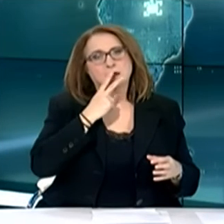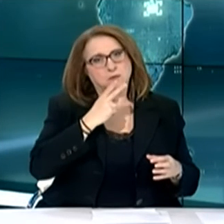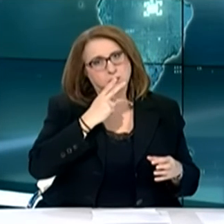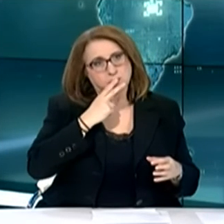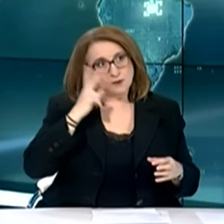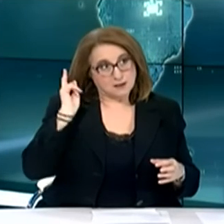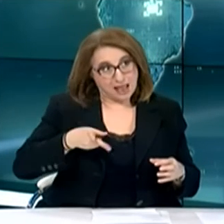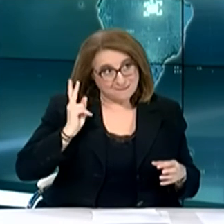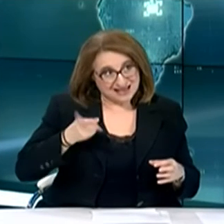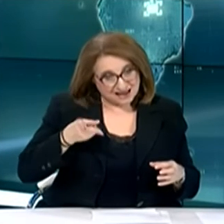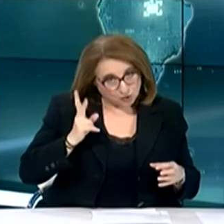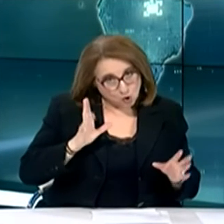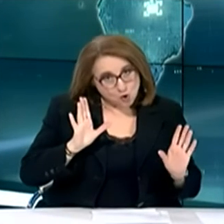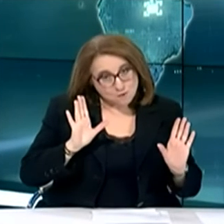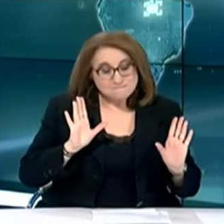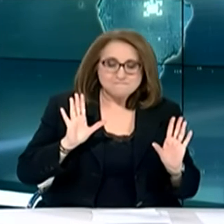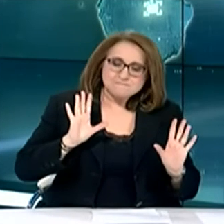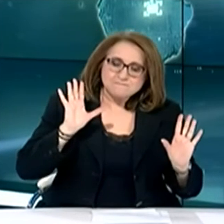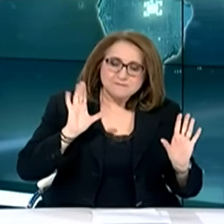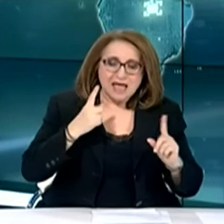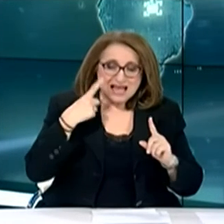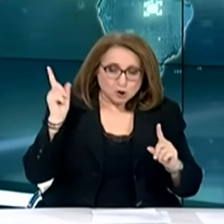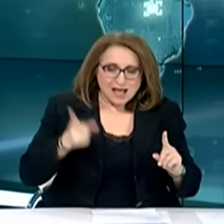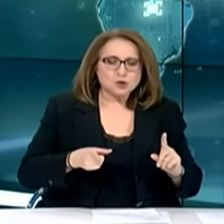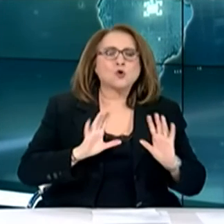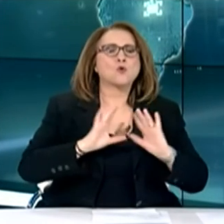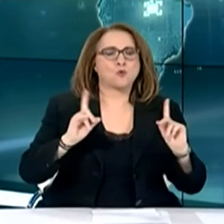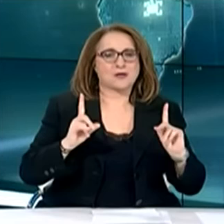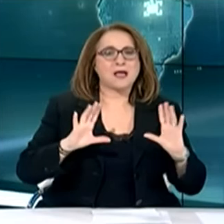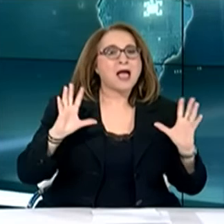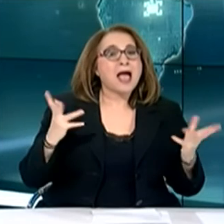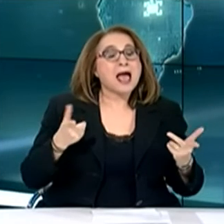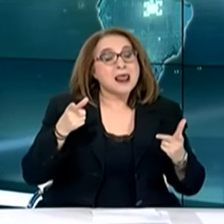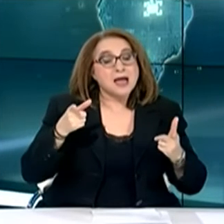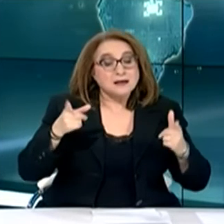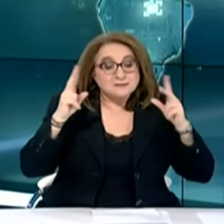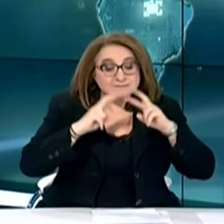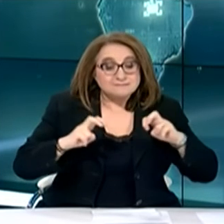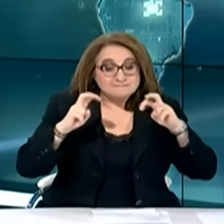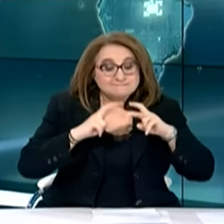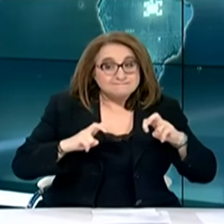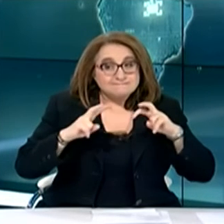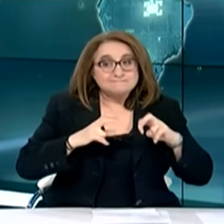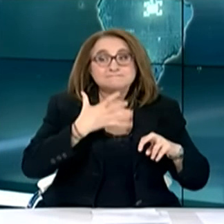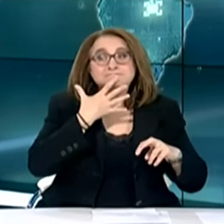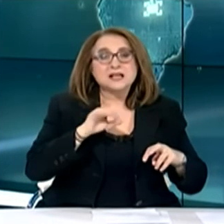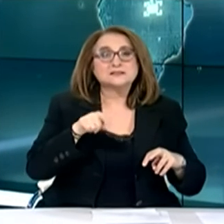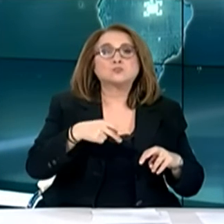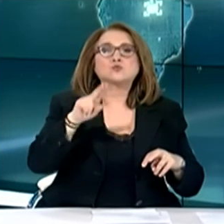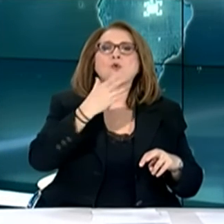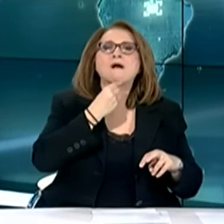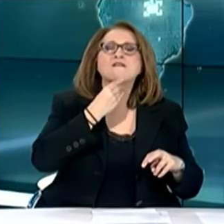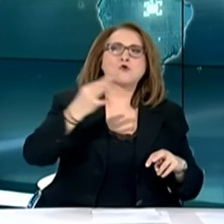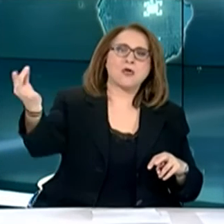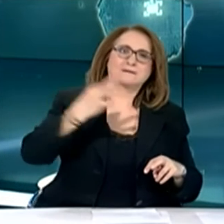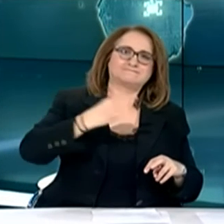κινδυνεύει περισσότερο, αλλά με βάση ερευνητικές εργασίες ότι υπερεκφράζουν τον υποδοχεία, έχουν περισσότερο υποδοχεία του ιού στο αναπνευστικό τους.